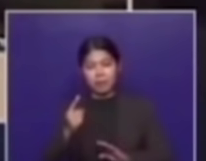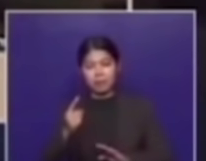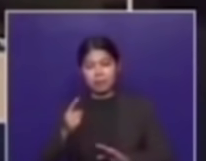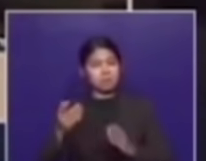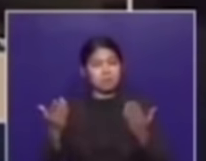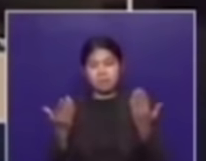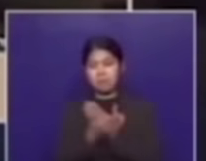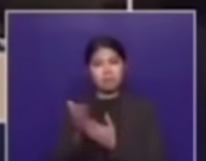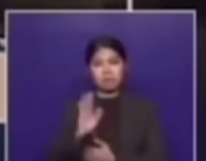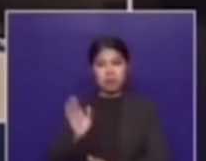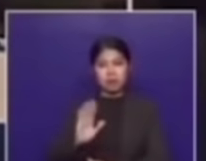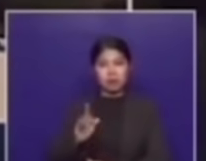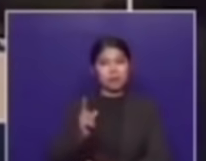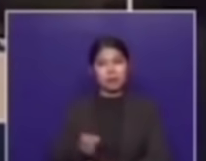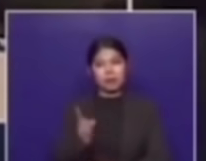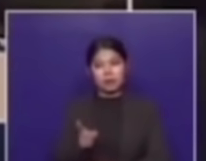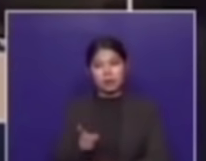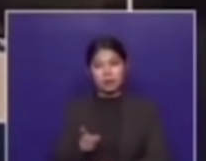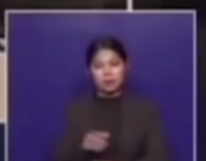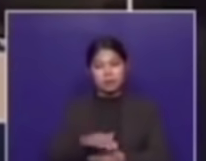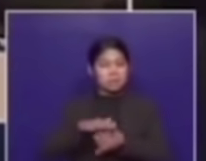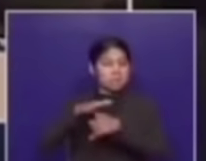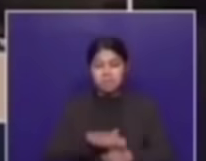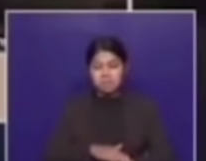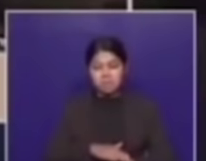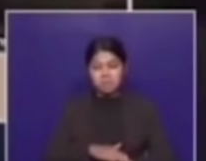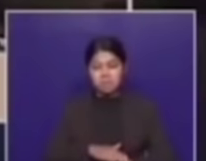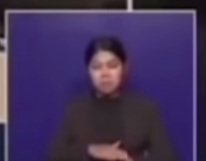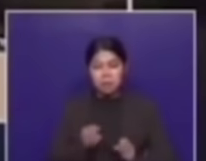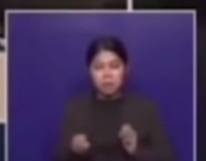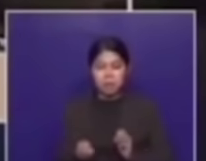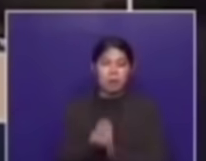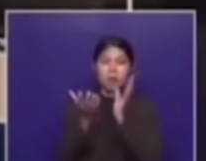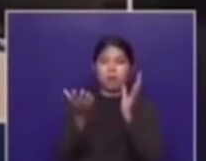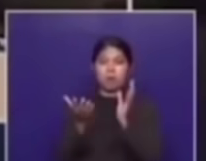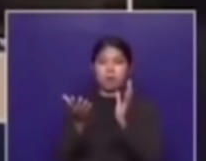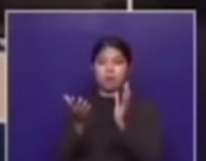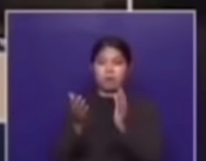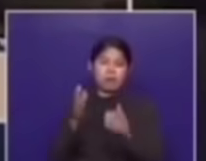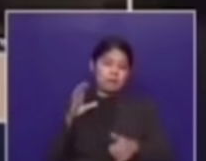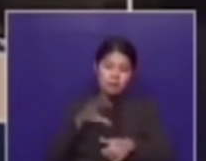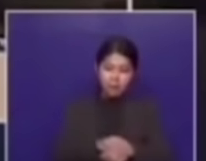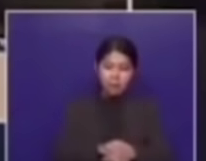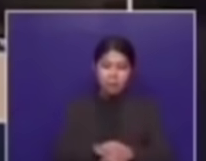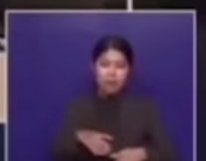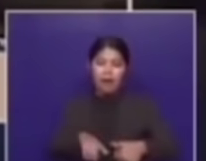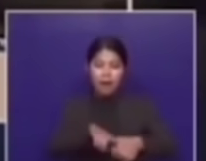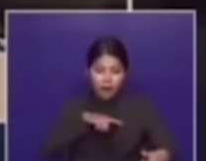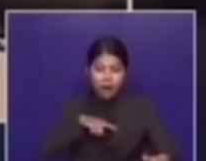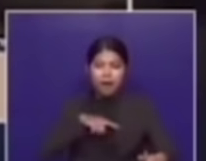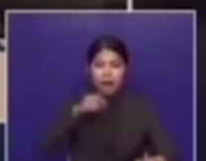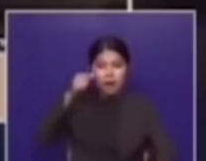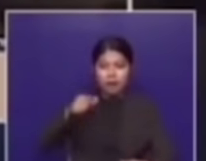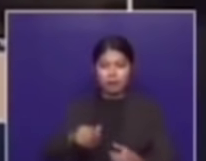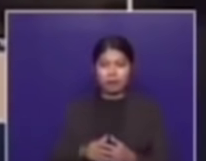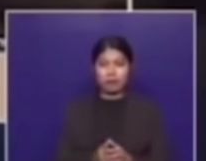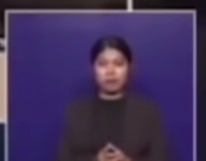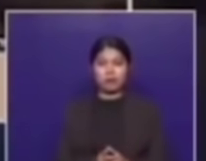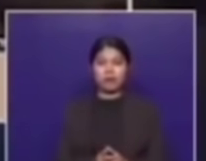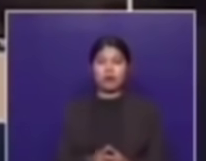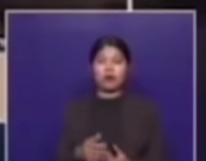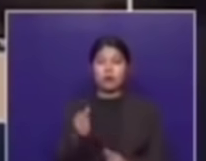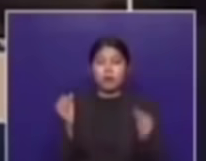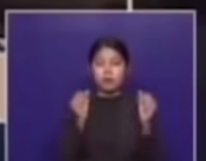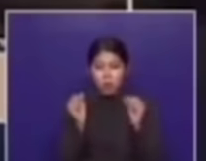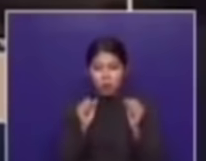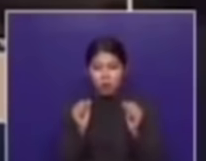ไว้หากปะทุขึ้นมาก็จับปราบแล้วก็เขียนฆ่าให้หลาบจำผมกังวลว่าหากดึงดันที่